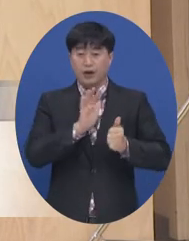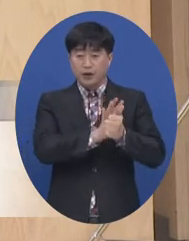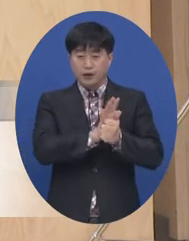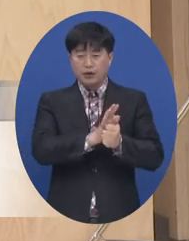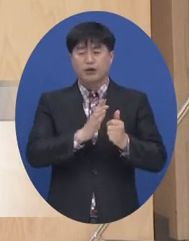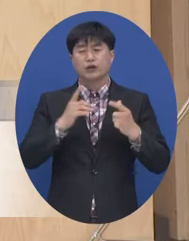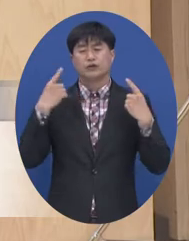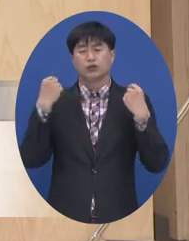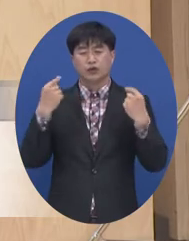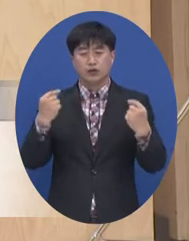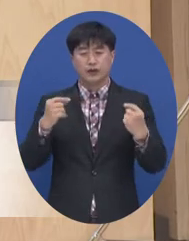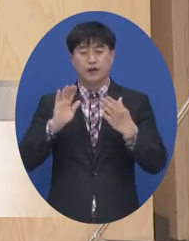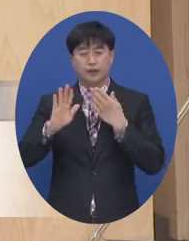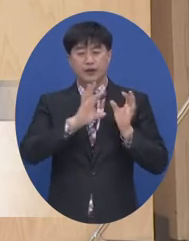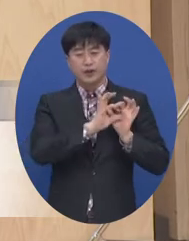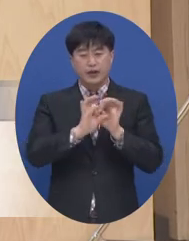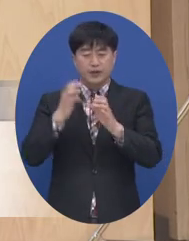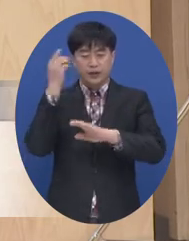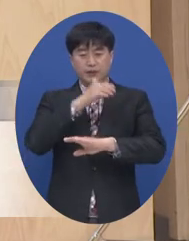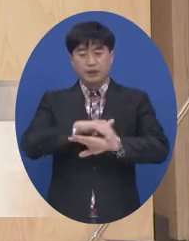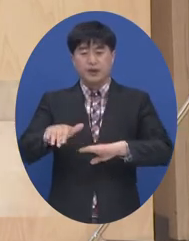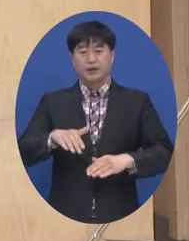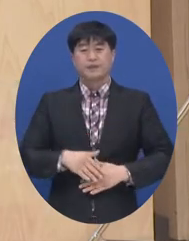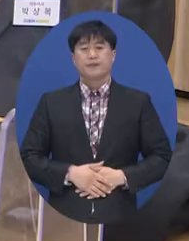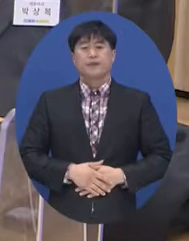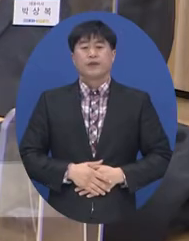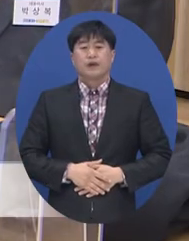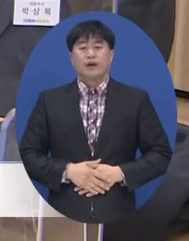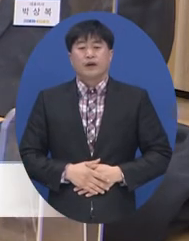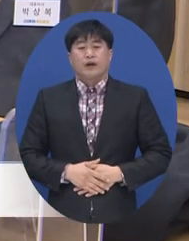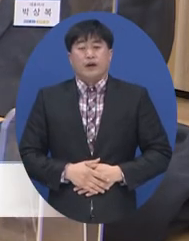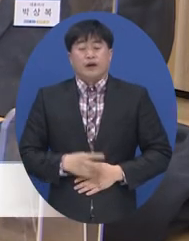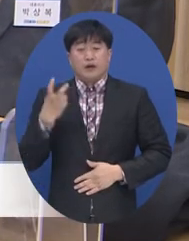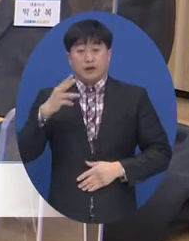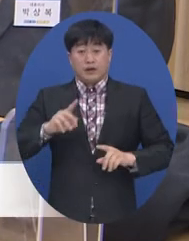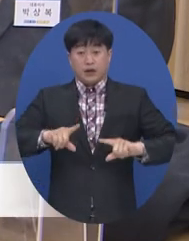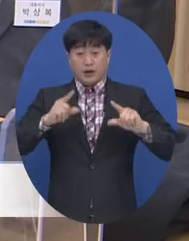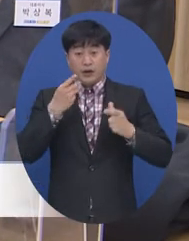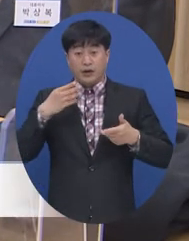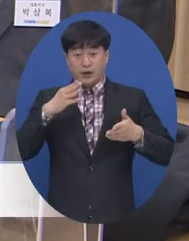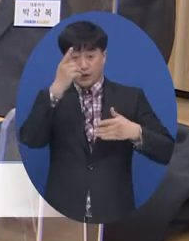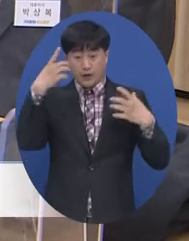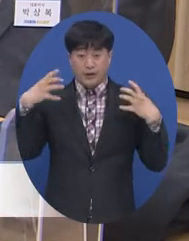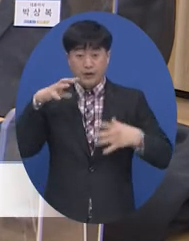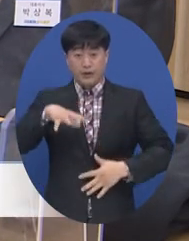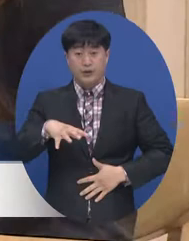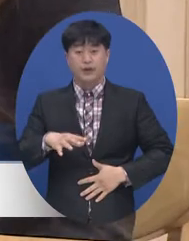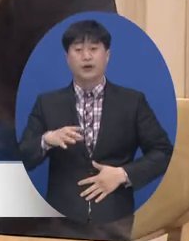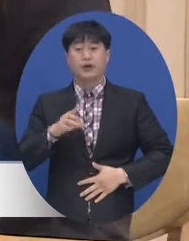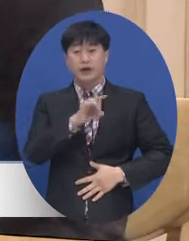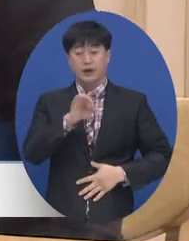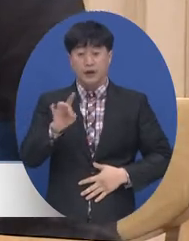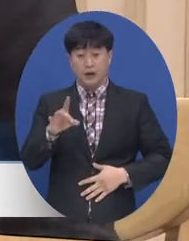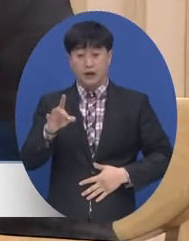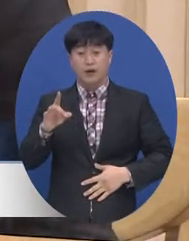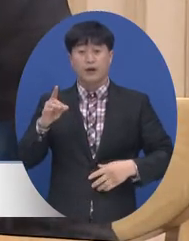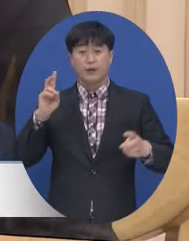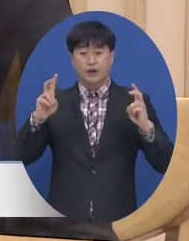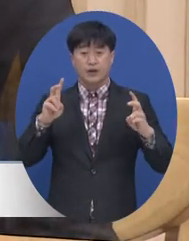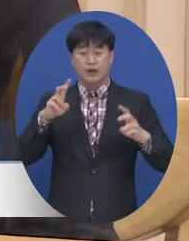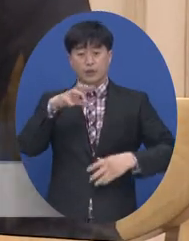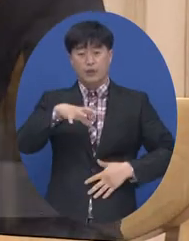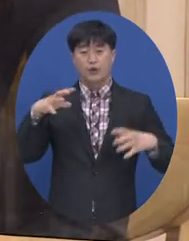지원을 지금까지도 해왔고 앞으로도 계속해 나갈 생각입니다. 지난 23일 경기도청에서는 해당 기업들이 한자리에